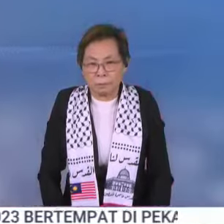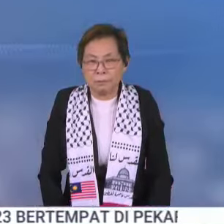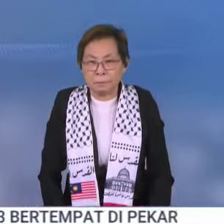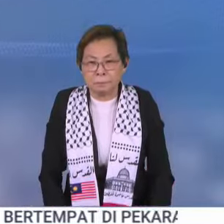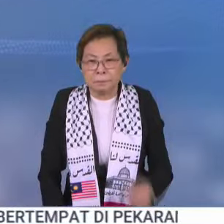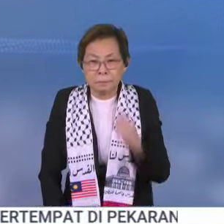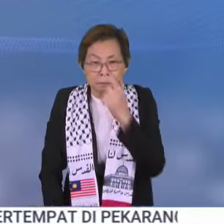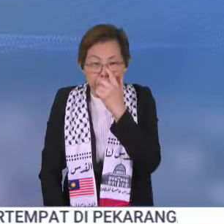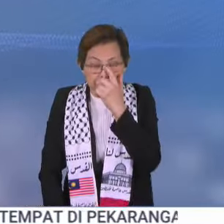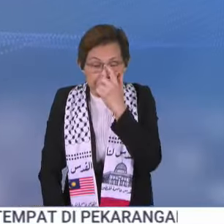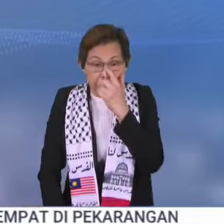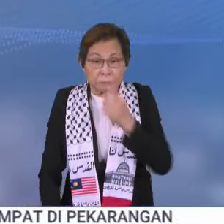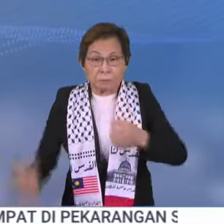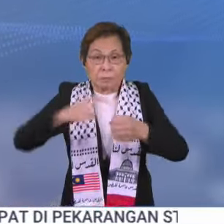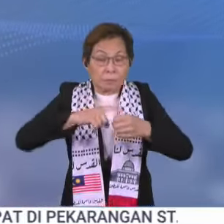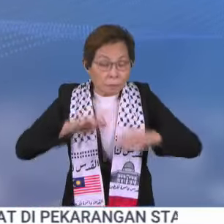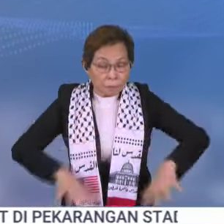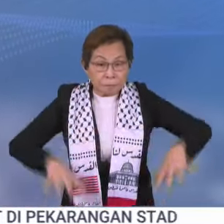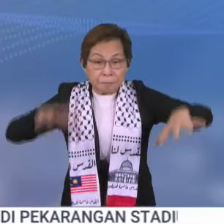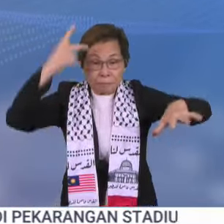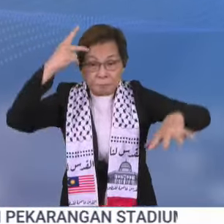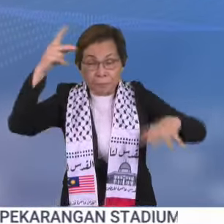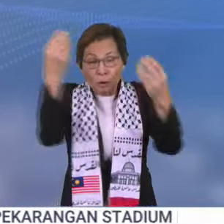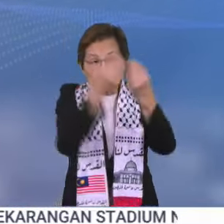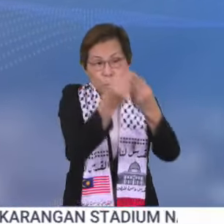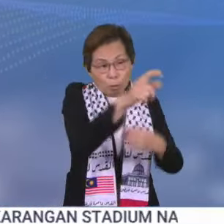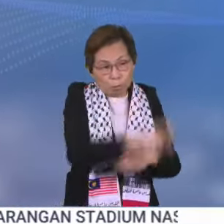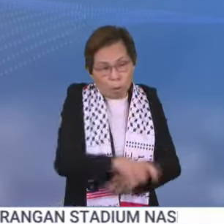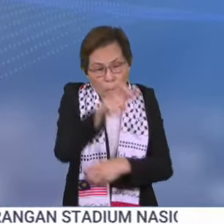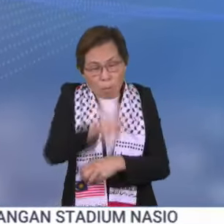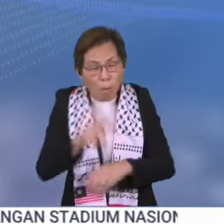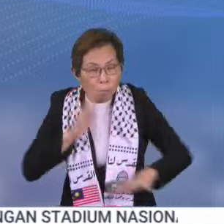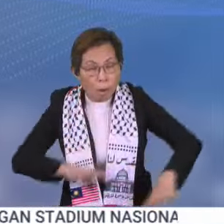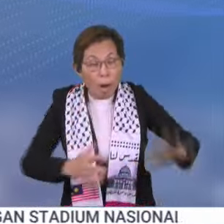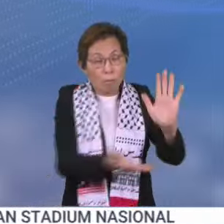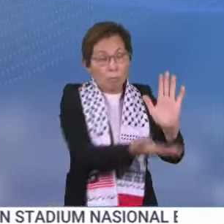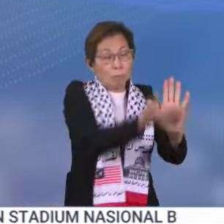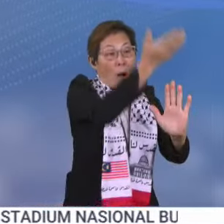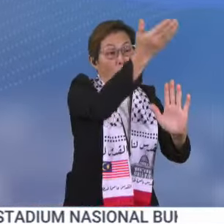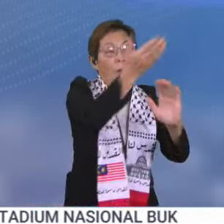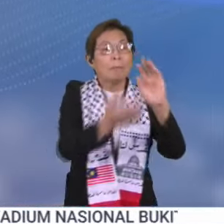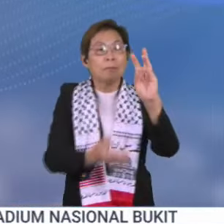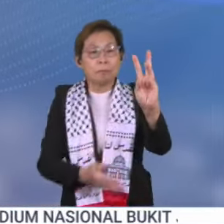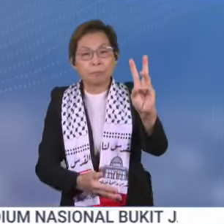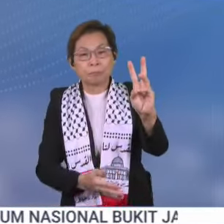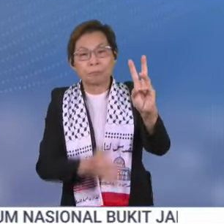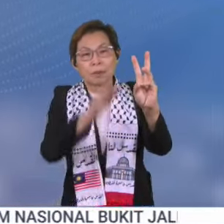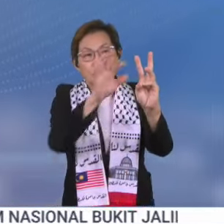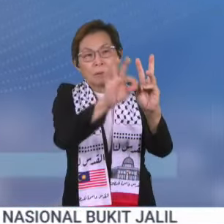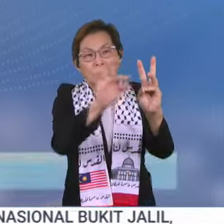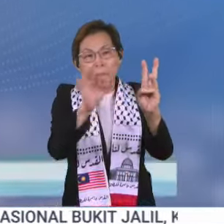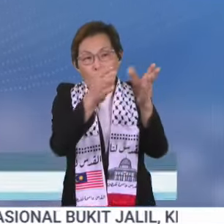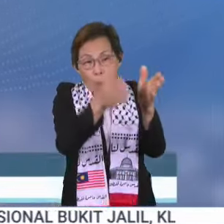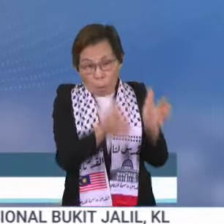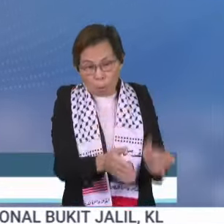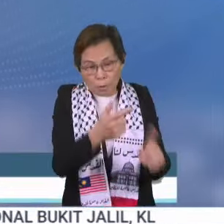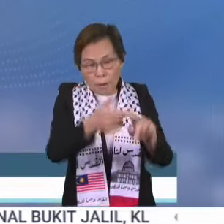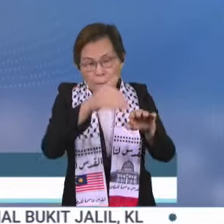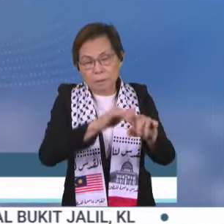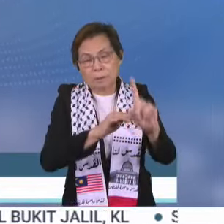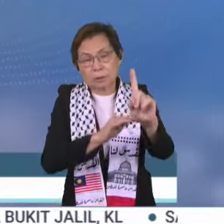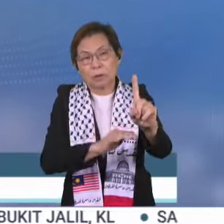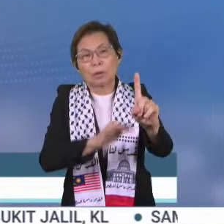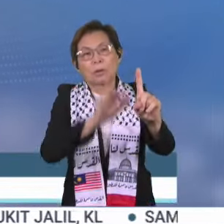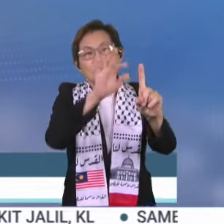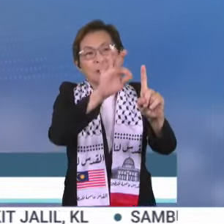angkasauri perkembangan banjir di Kelantan jumlah penduduk terjejas meningkat apabila seramai 699 orang daripada